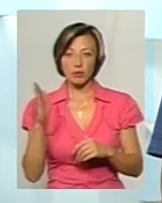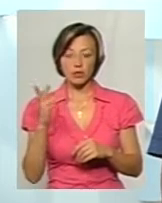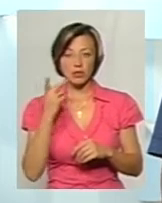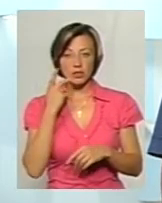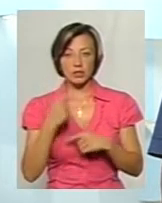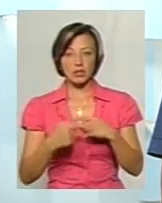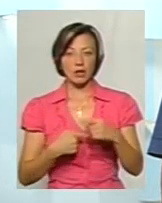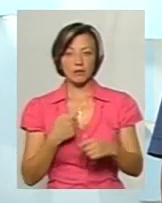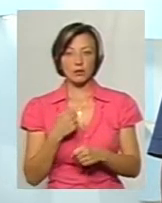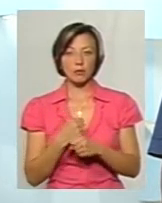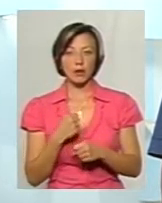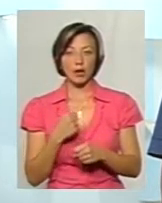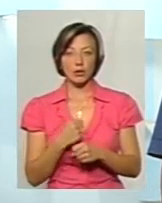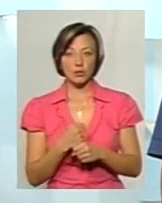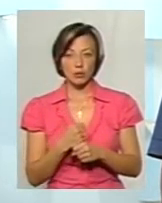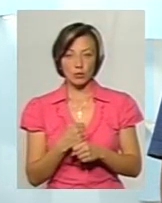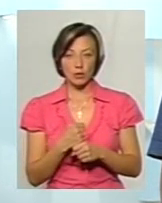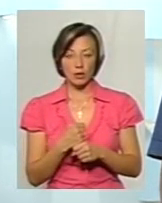завжди працює над